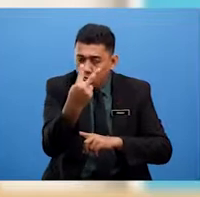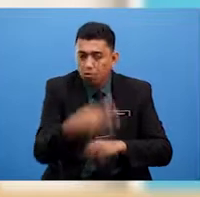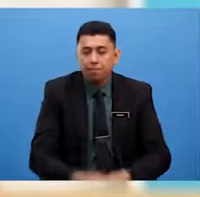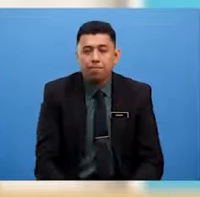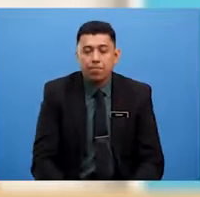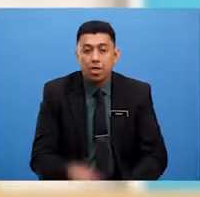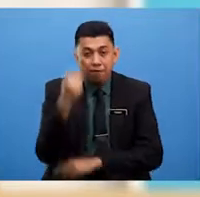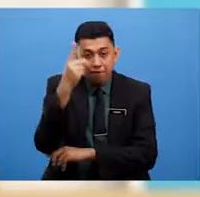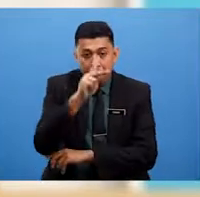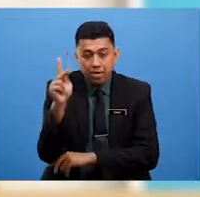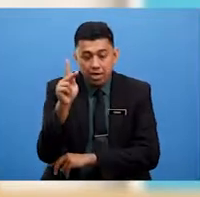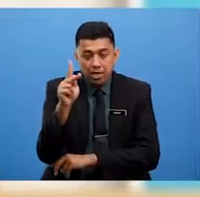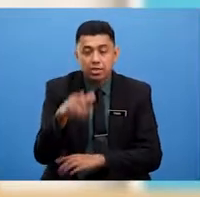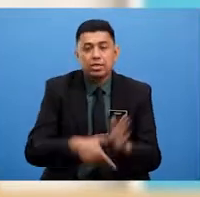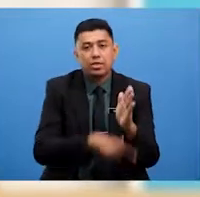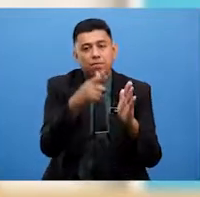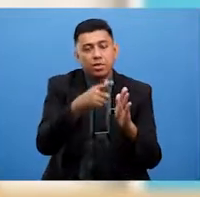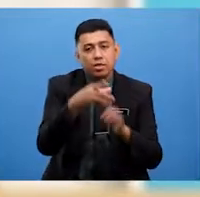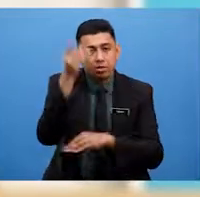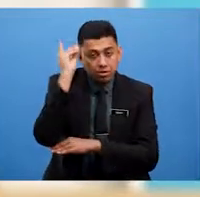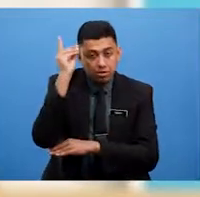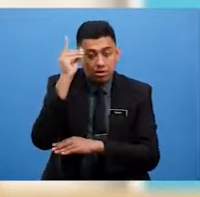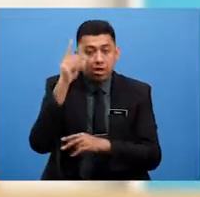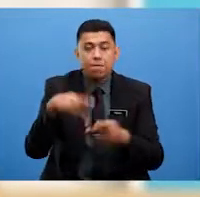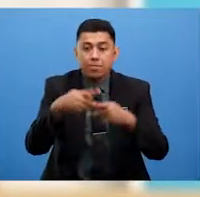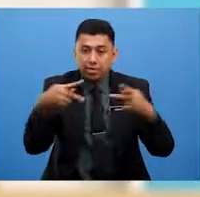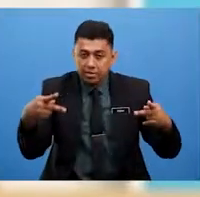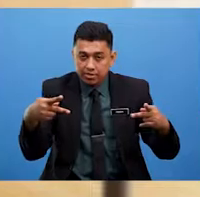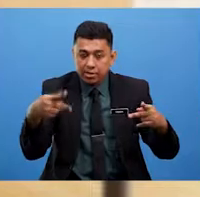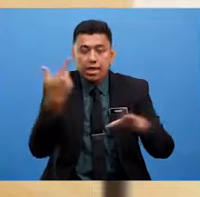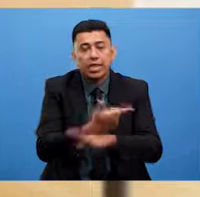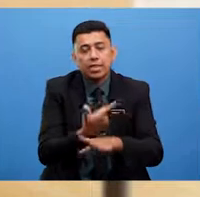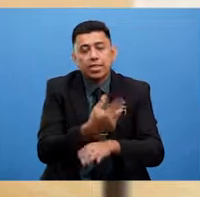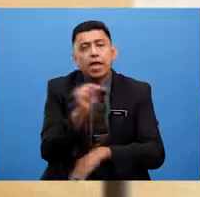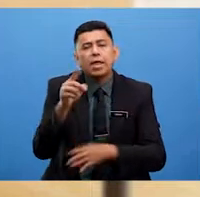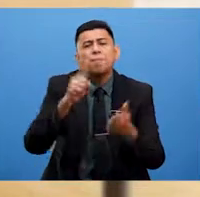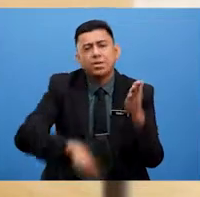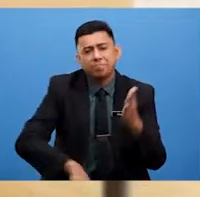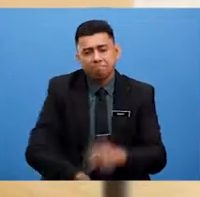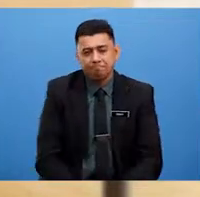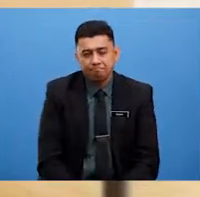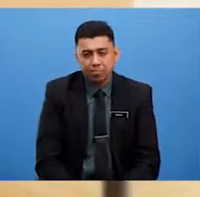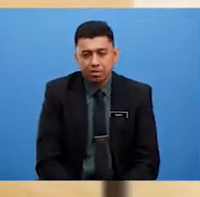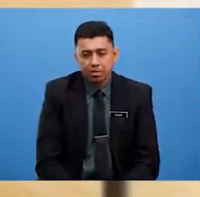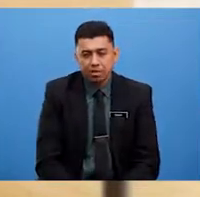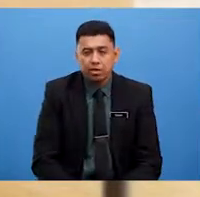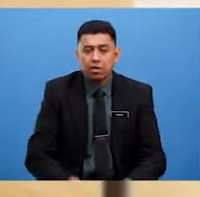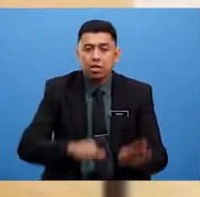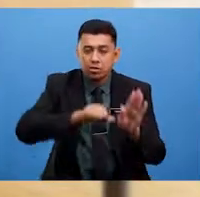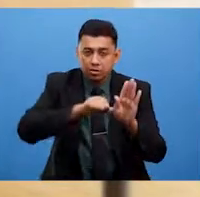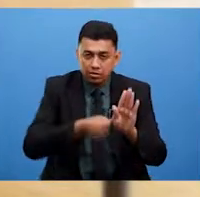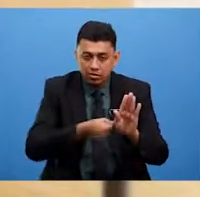kita fahamkan terlebih dahulu apakah itu periodisasi latihan. Periodisasi adalah berasal dari